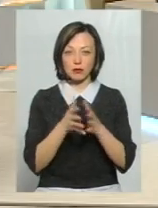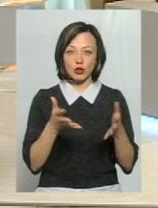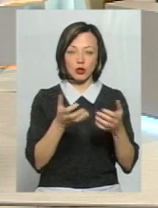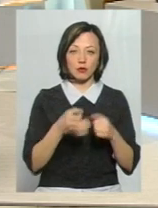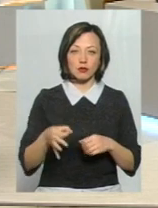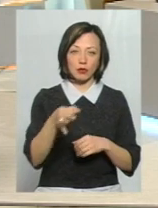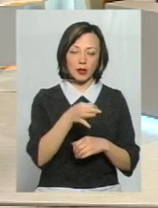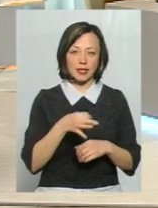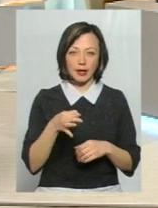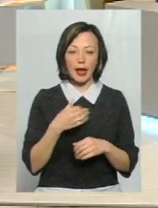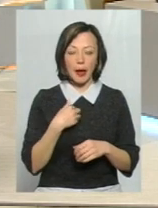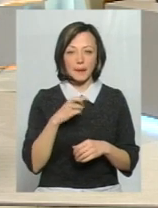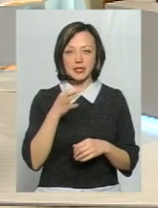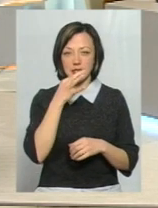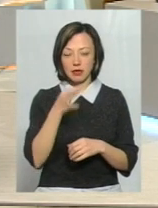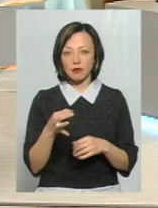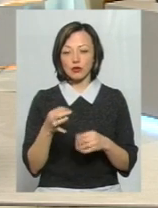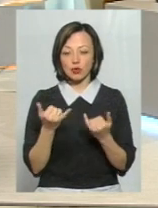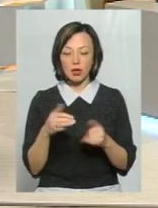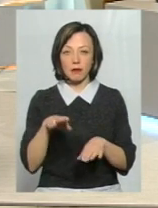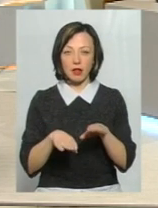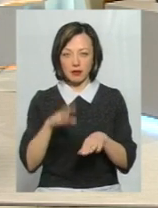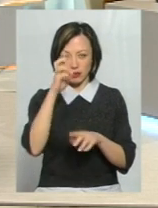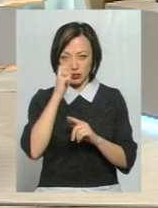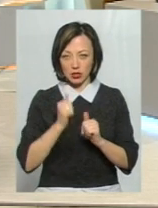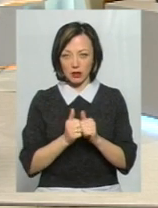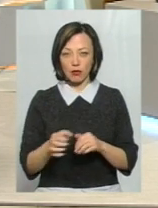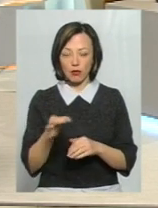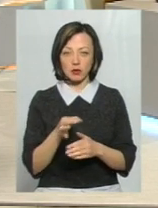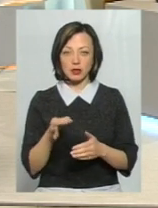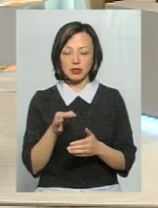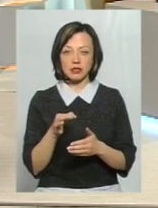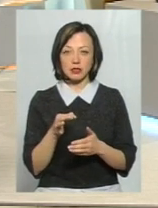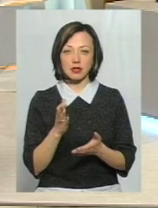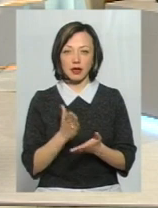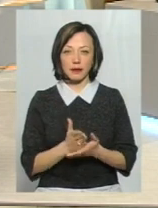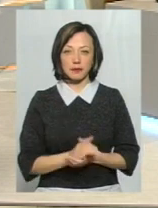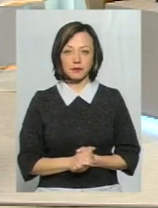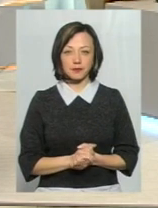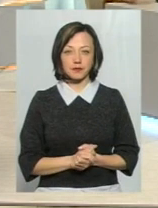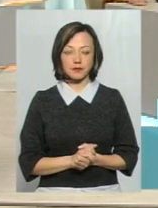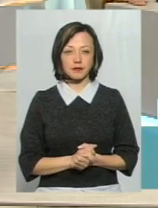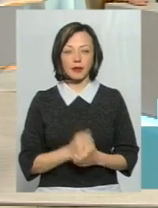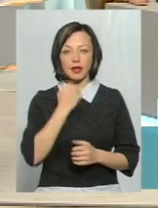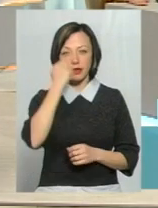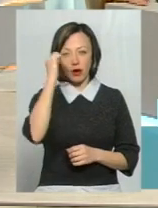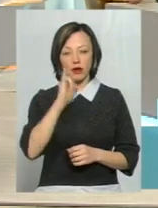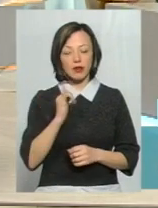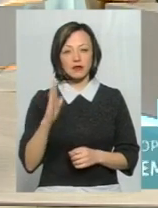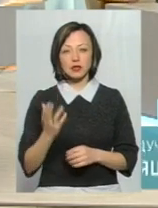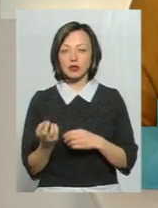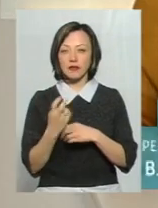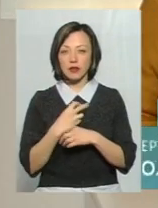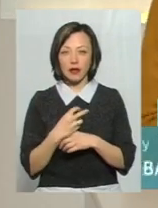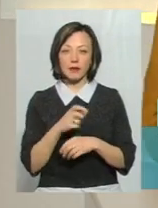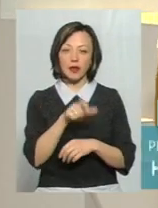одержав з обласного бюджету. Я би сказав, що сьогодні баланс у державі і в нашій області присутні. Дякую вам, Івану Васильовичу, що завітали.